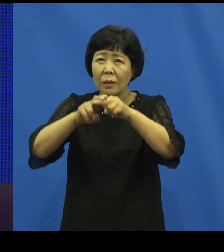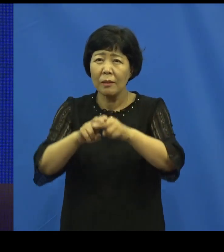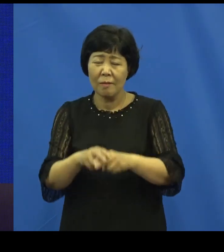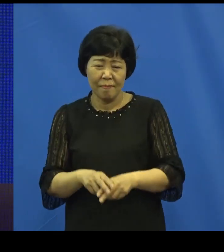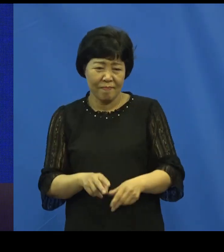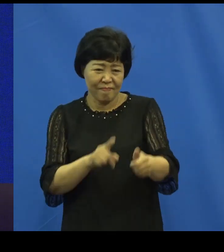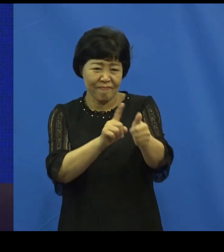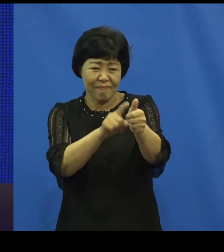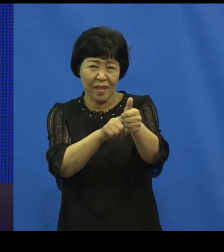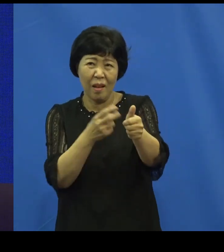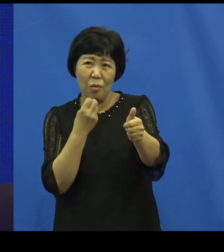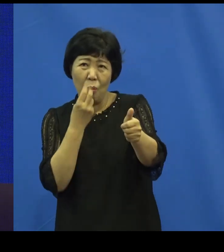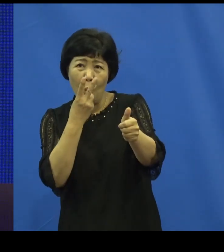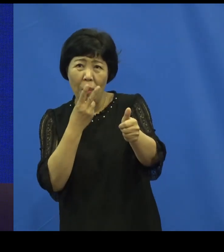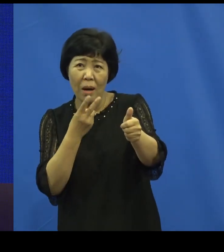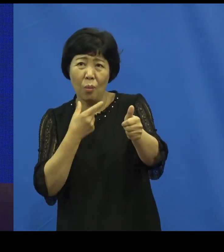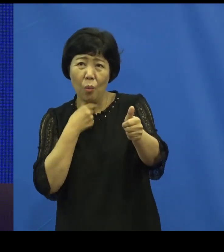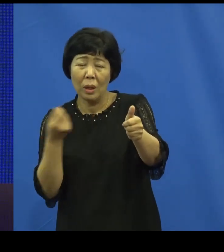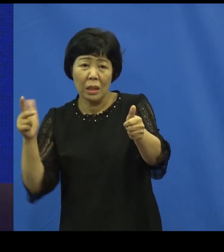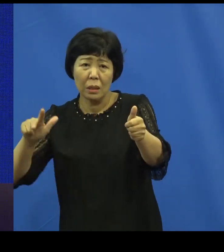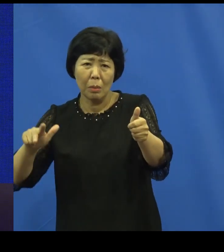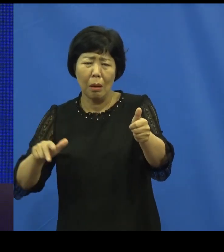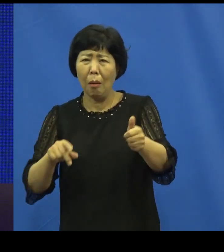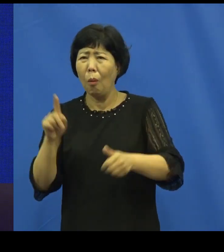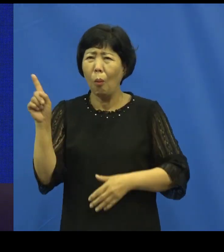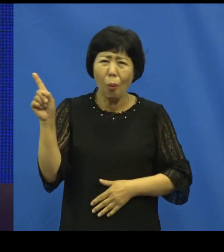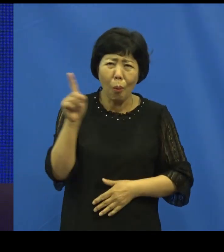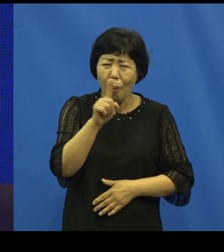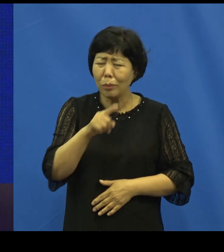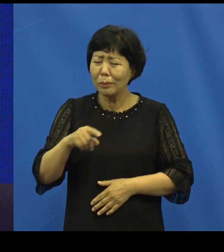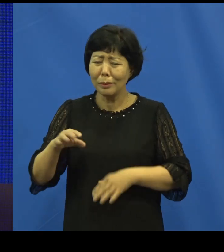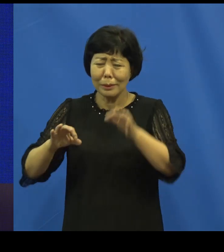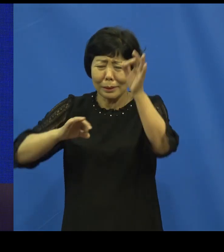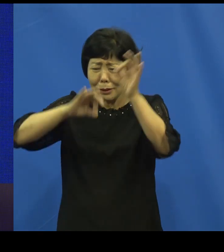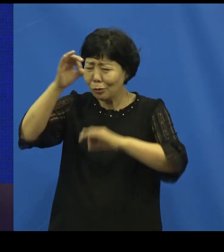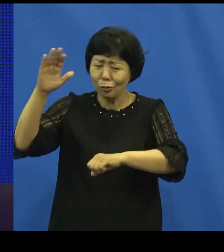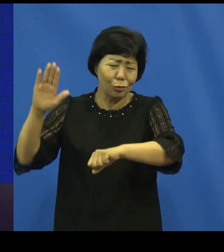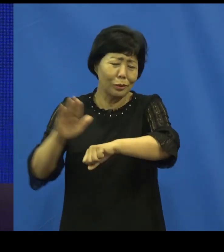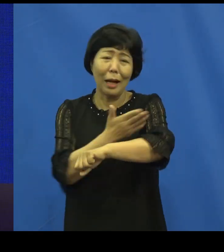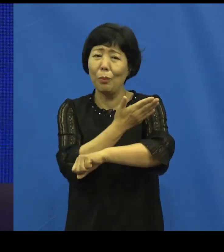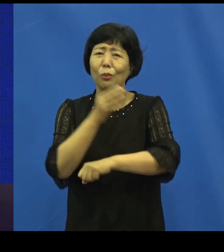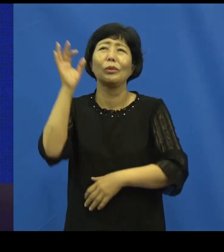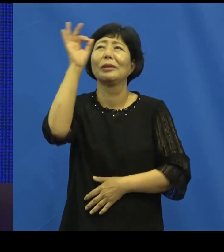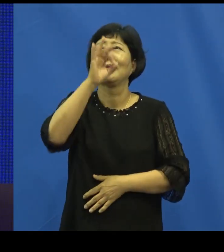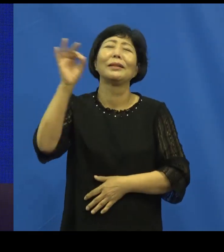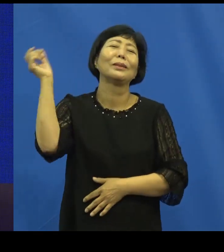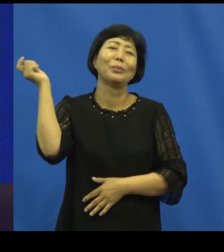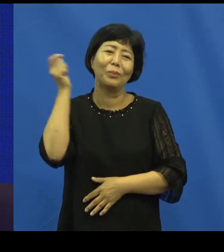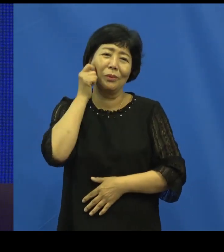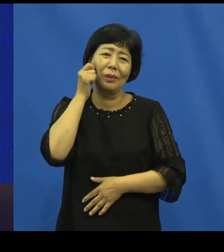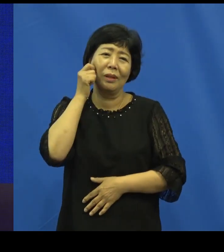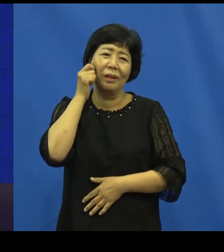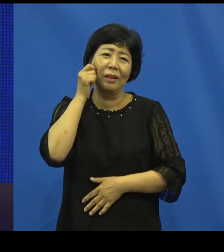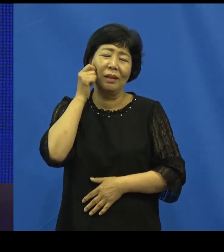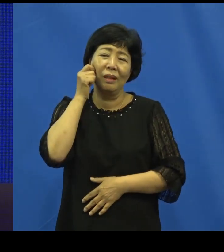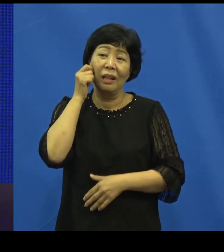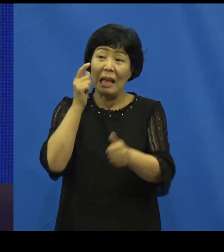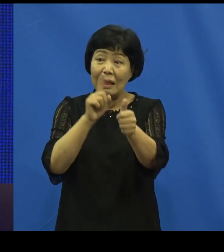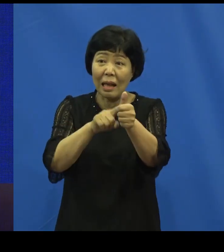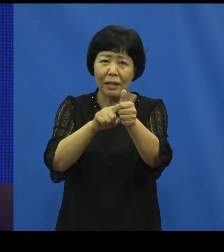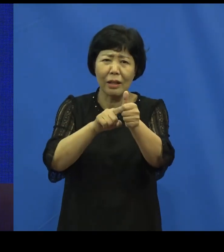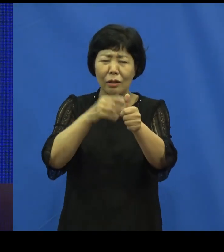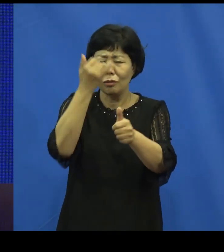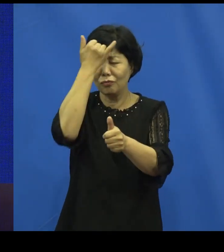찾고자 하였으나 아무 근거, 아무 허물도 찾지 못하였으니 이는 그가 충성되어